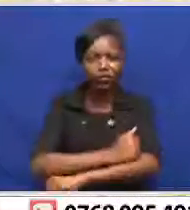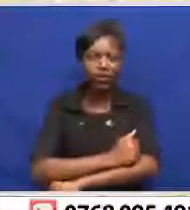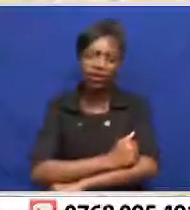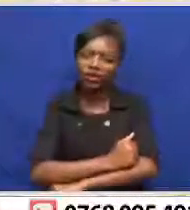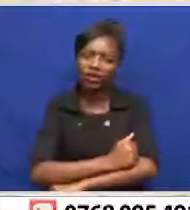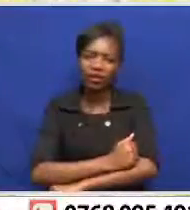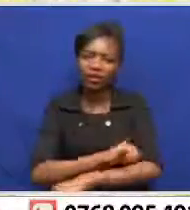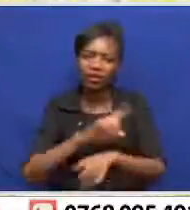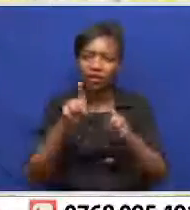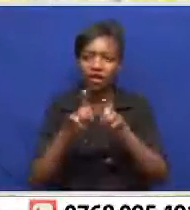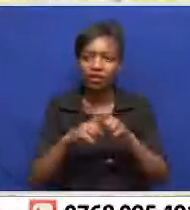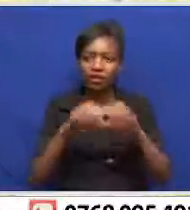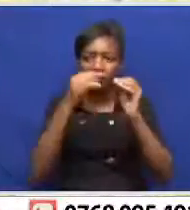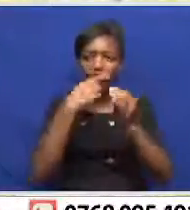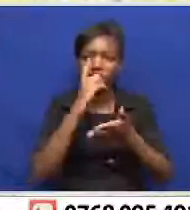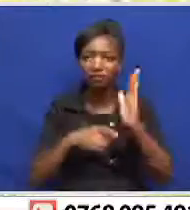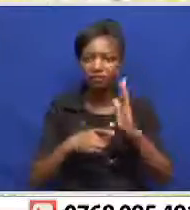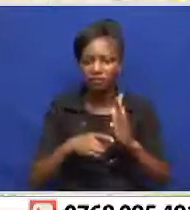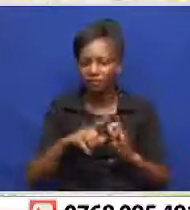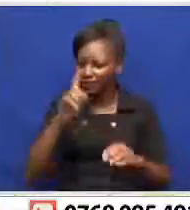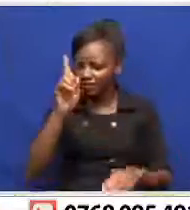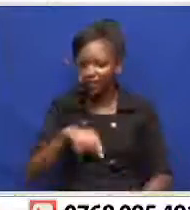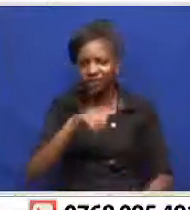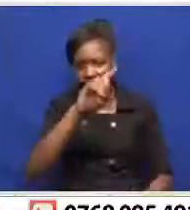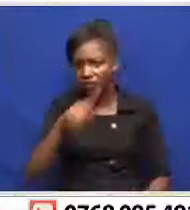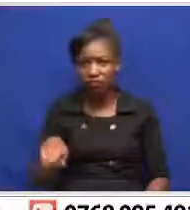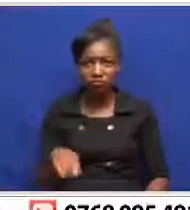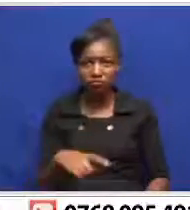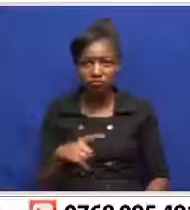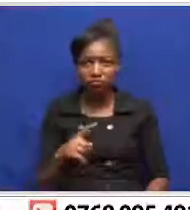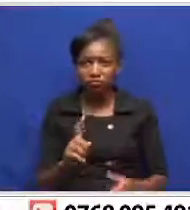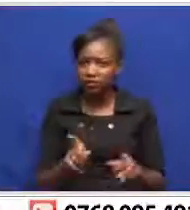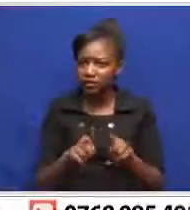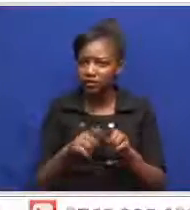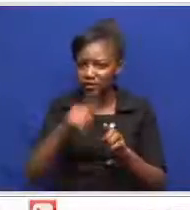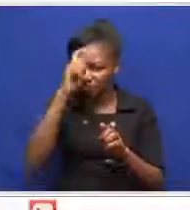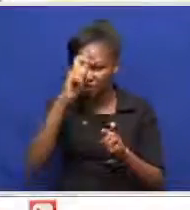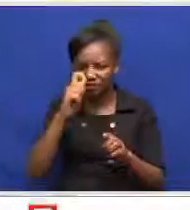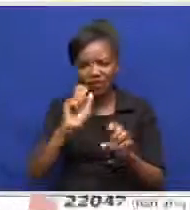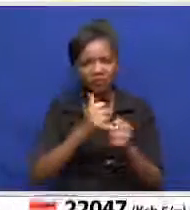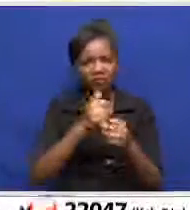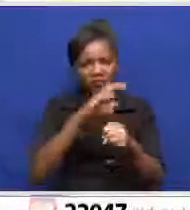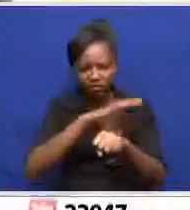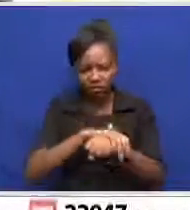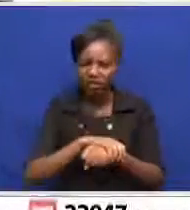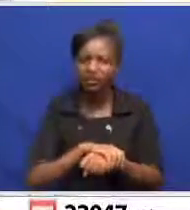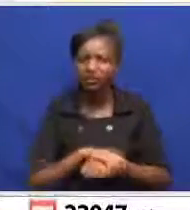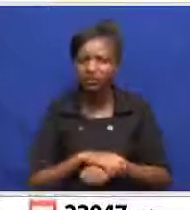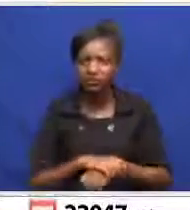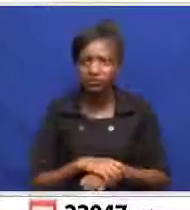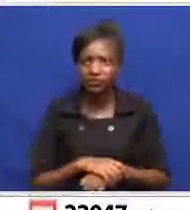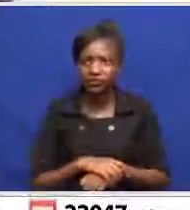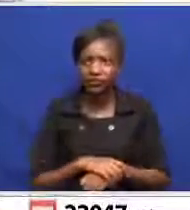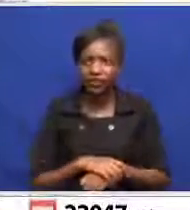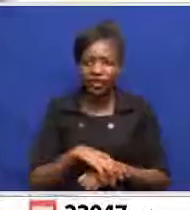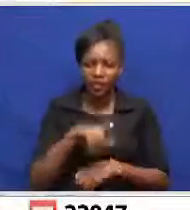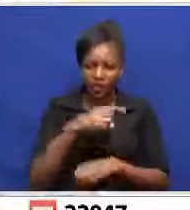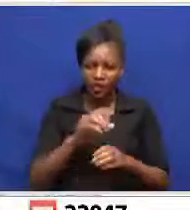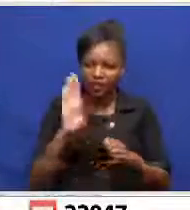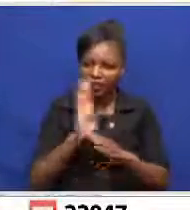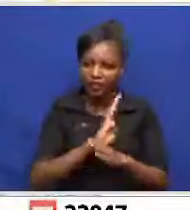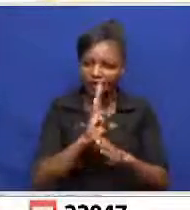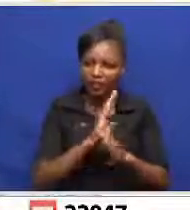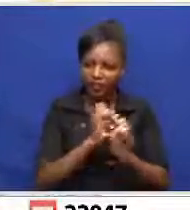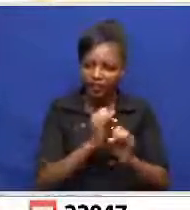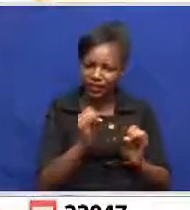kunados sema inaad lalish na uende awap heshima Machon pa wanafunzi kusa afisha Mambo shule na kupang mesk